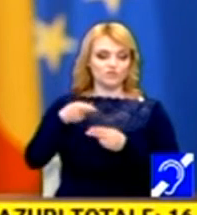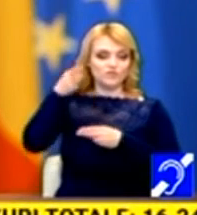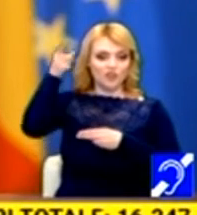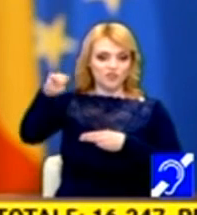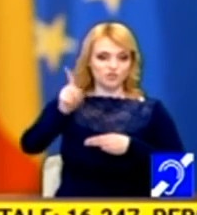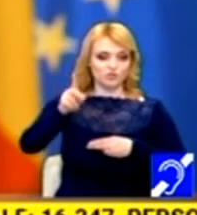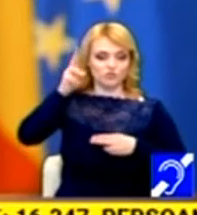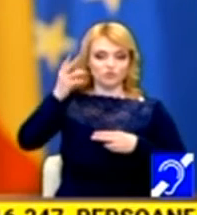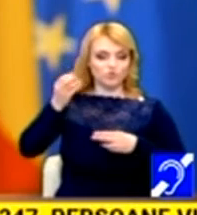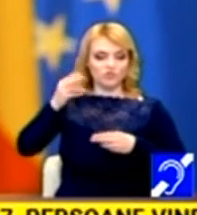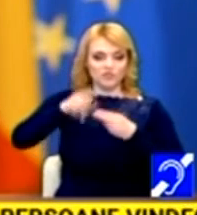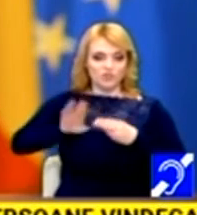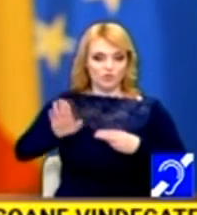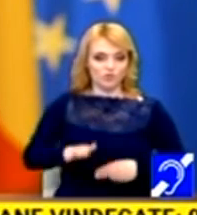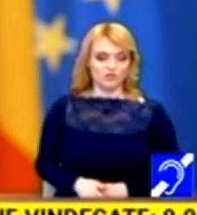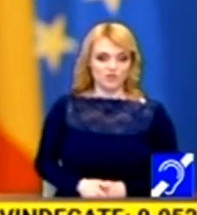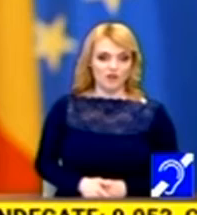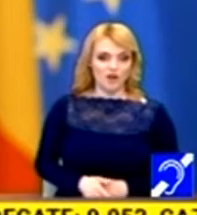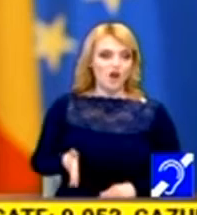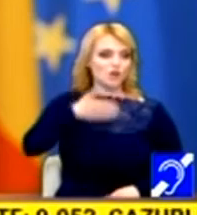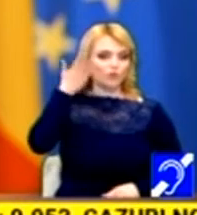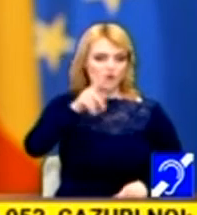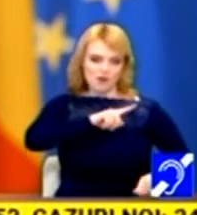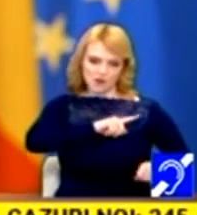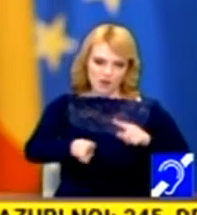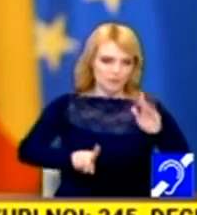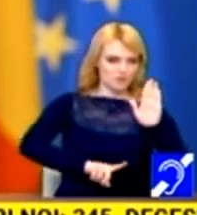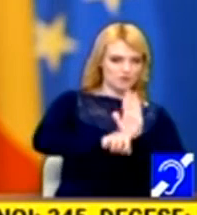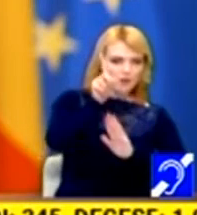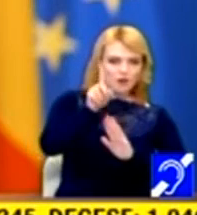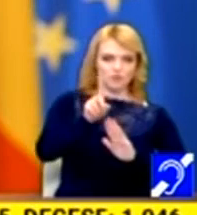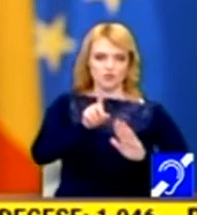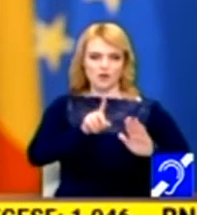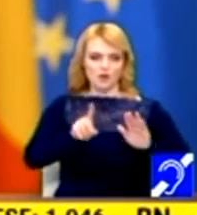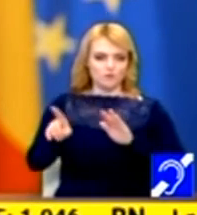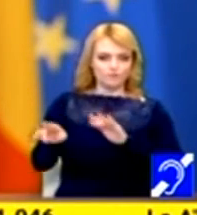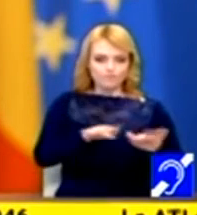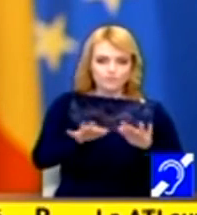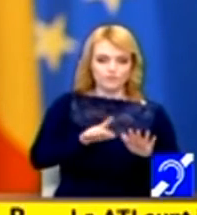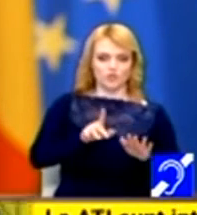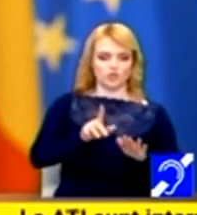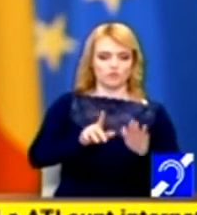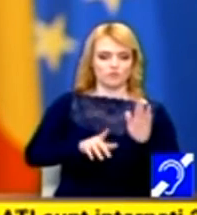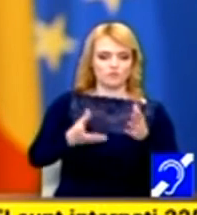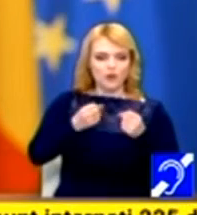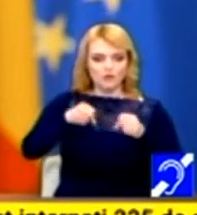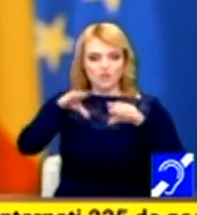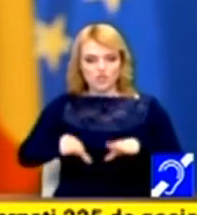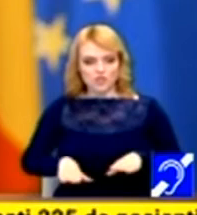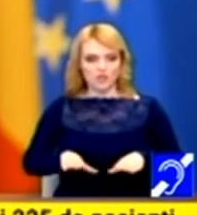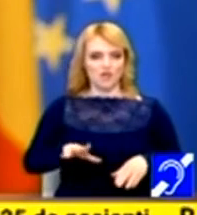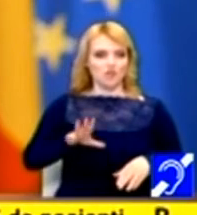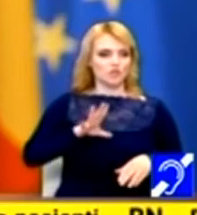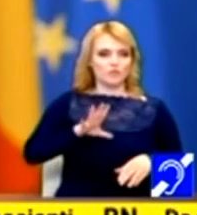încheiat. România a acționat rapid și a luat primele măsuri preventive chiar înainte de a avea